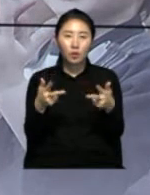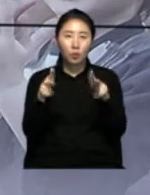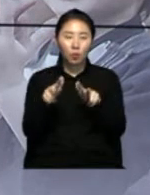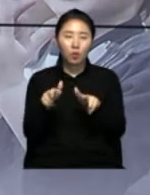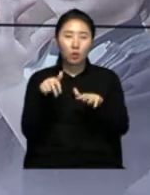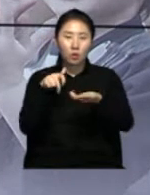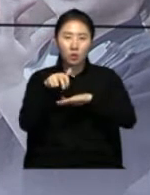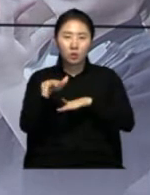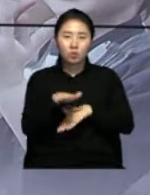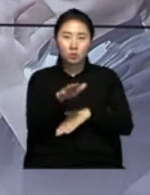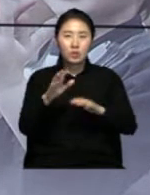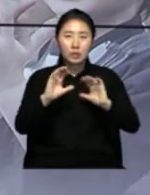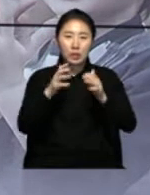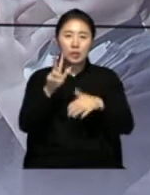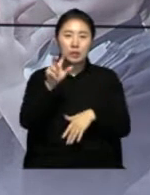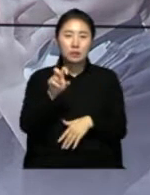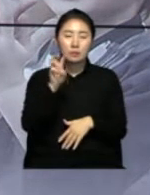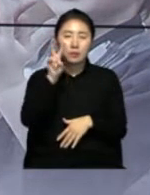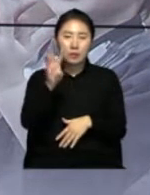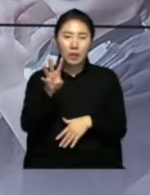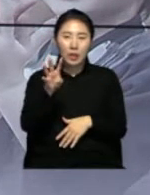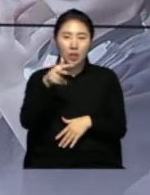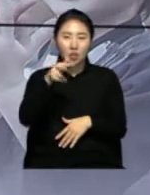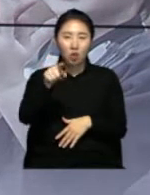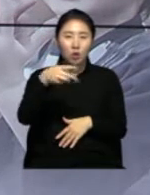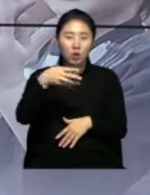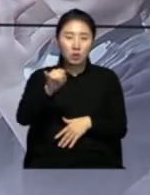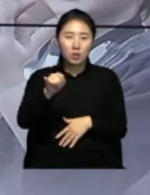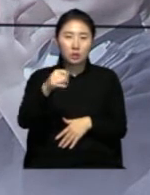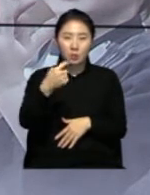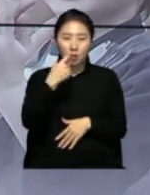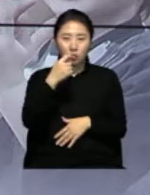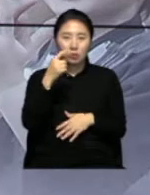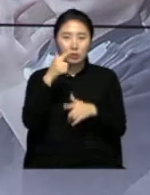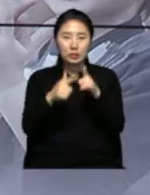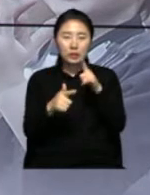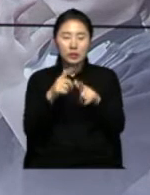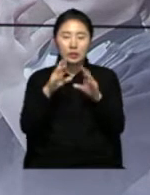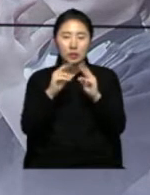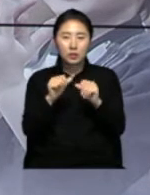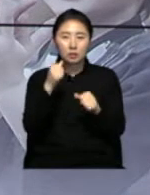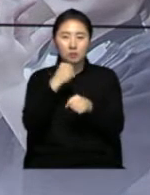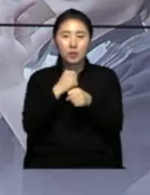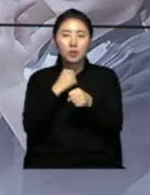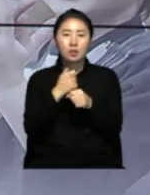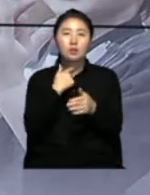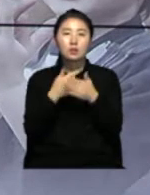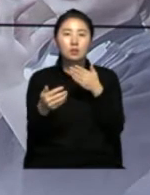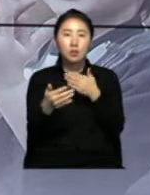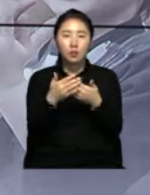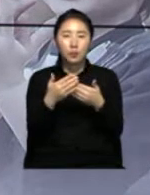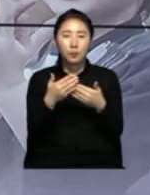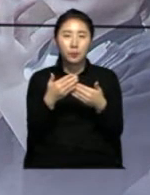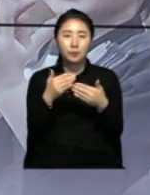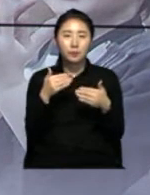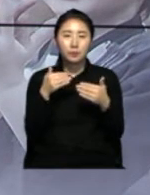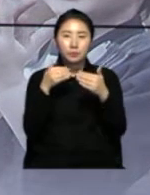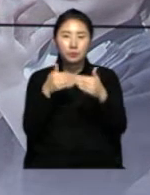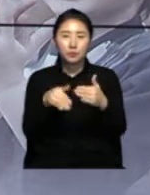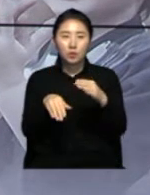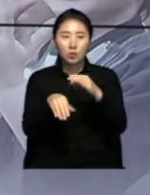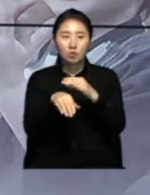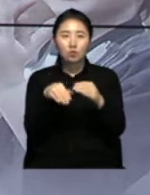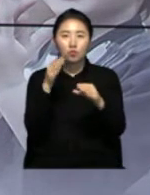산책하며 우리나라의 24절기를 배우고 흙과 나뭇가지를 이용한 만들기 체험이 진행됩니다.